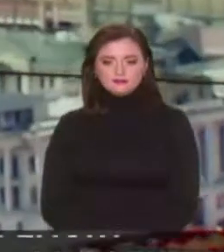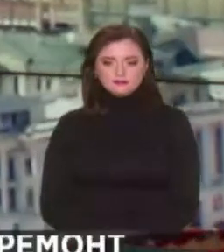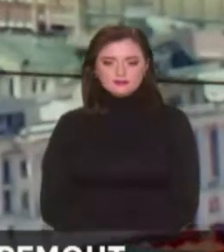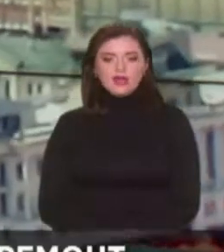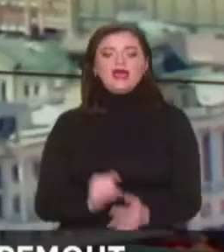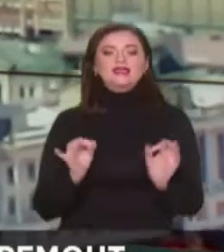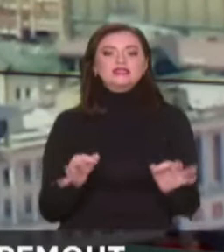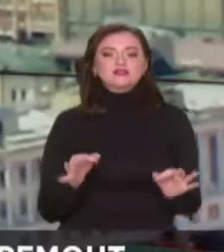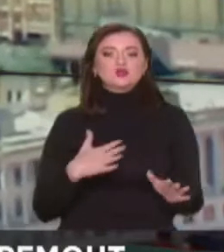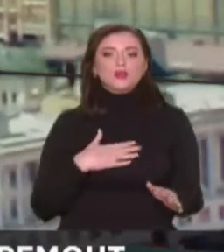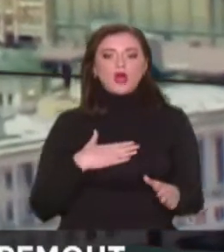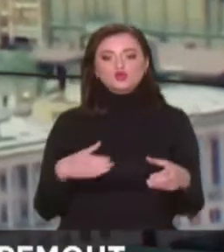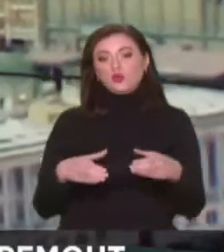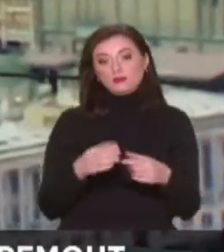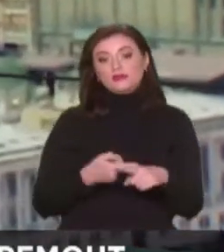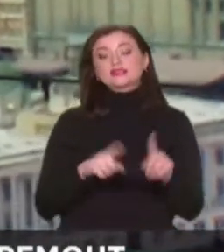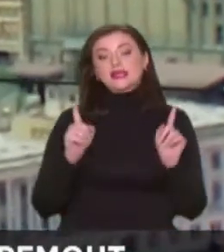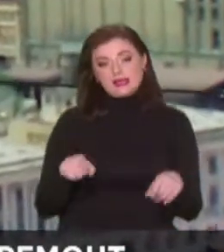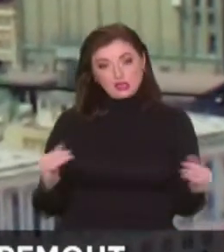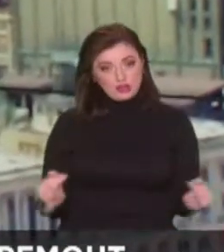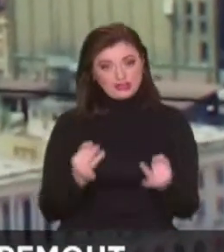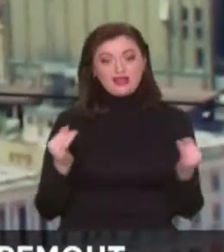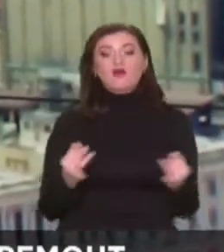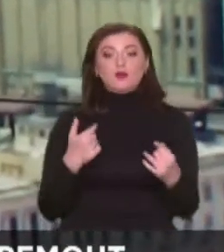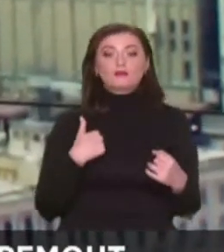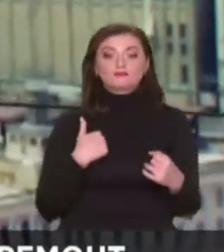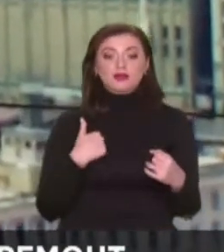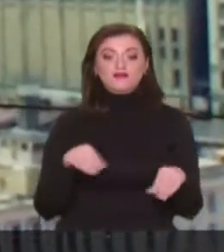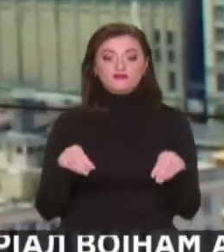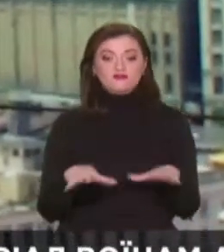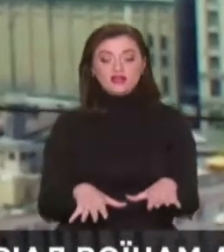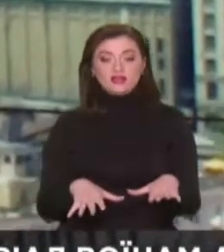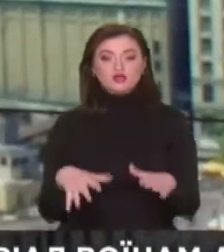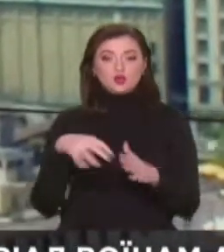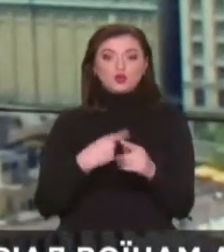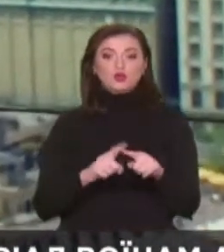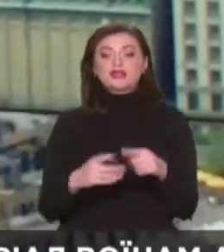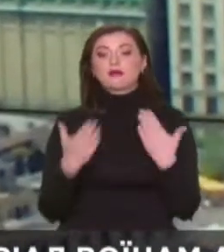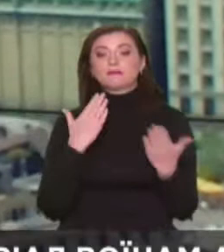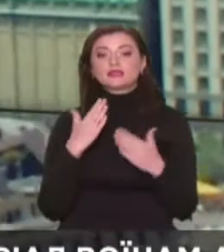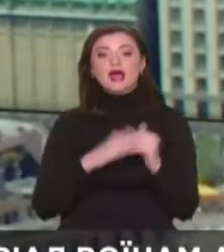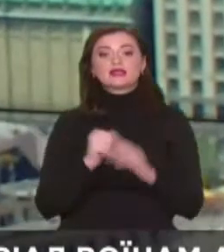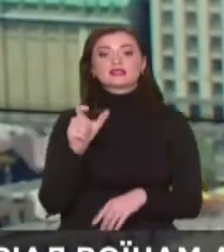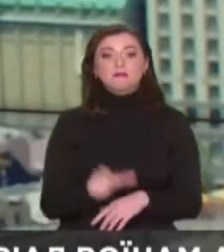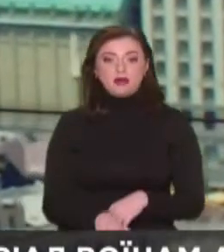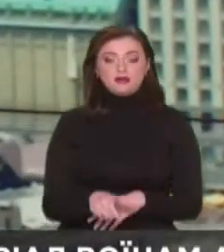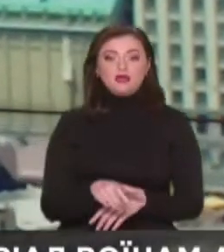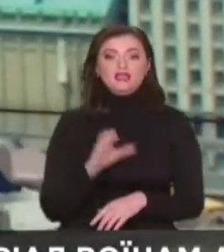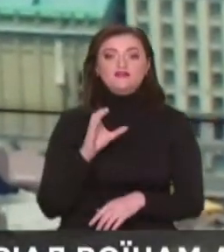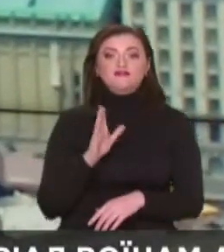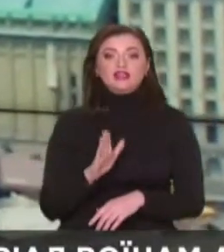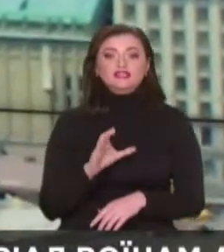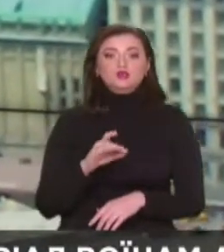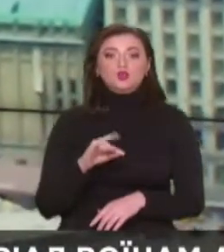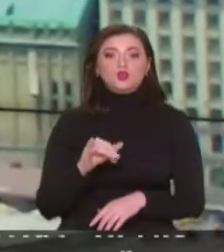Ну, звісно, нашу команду це теж зацікавило, тож ми вирішили долучити до цієї бесіди експерта Владислав Трубіцин, депутат